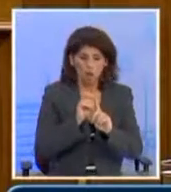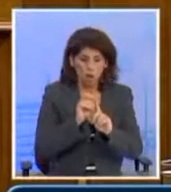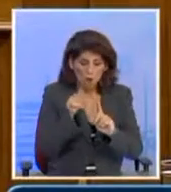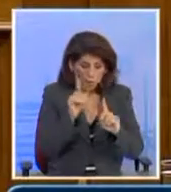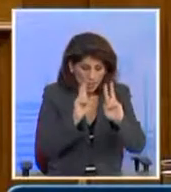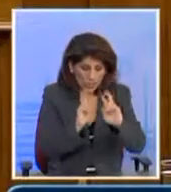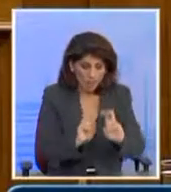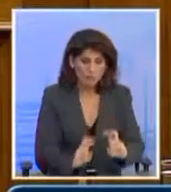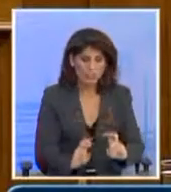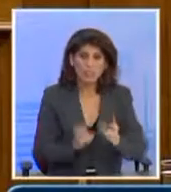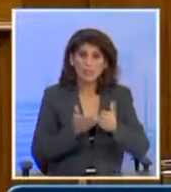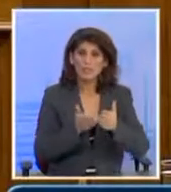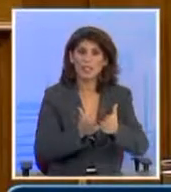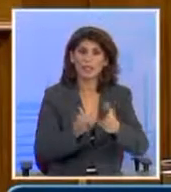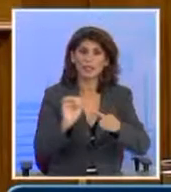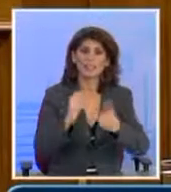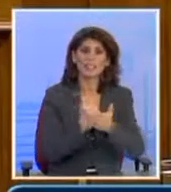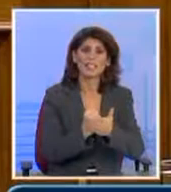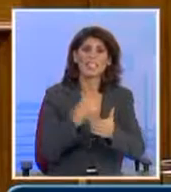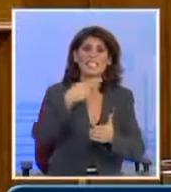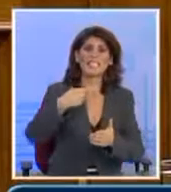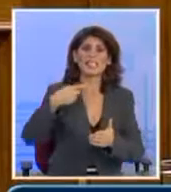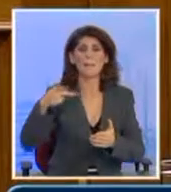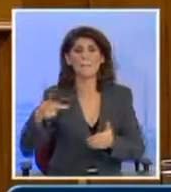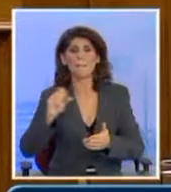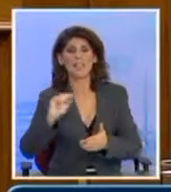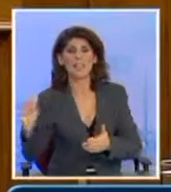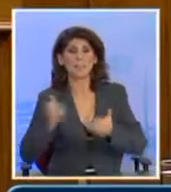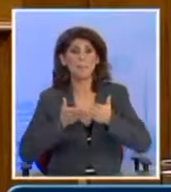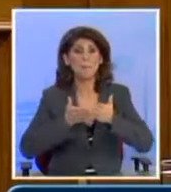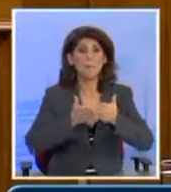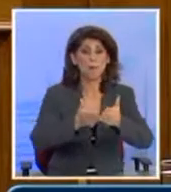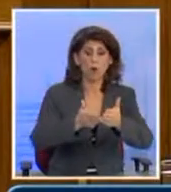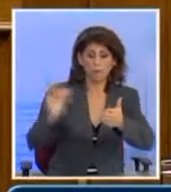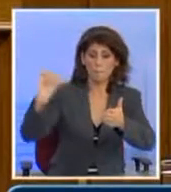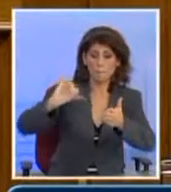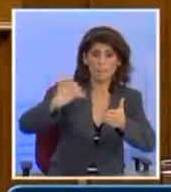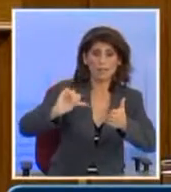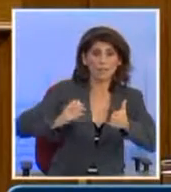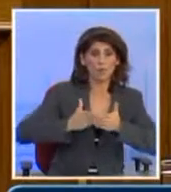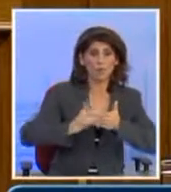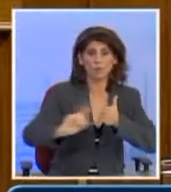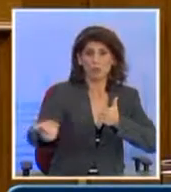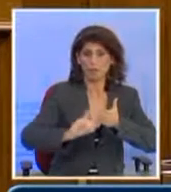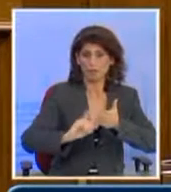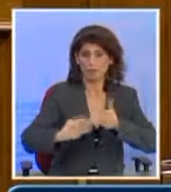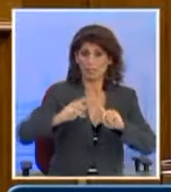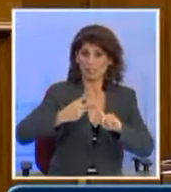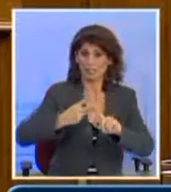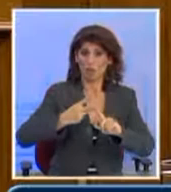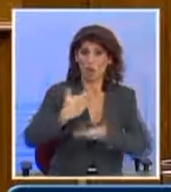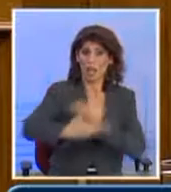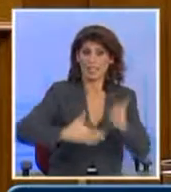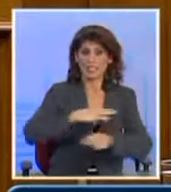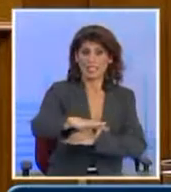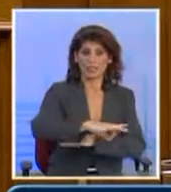ναυτιλιακών καυσίμων και η εγκατάσταση των GPS στα βιτιοφόρα και πλωτά μέσα μεταφοράς καυσίμων. Τρίτον, ο ανασχεδιασμός του